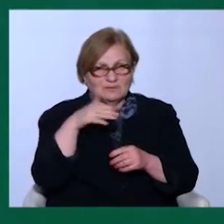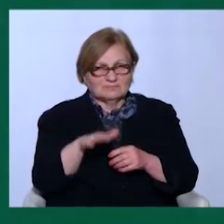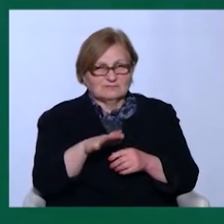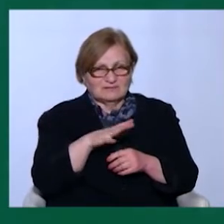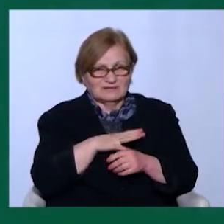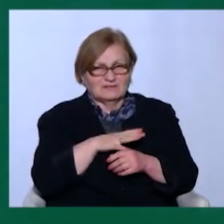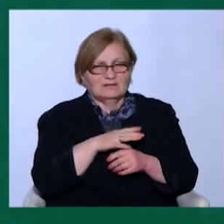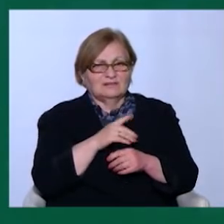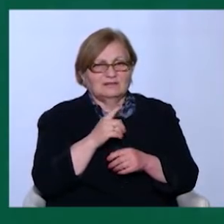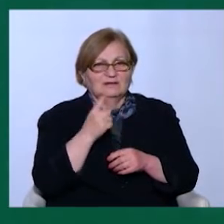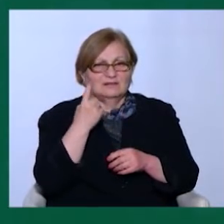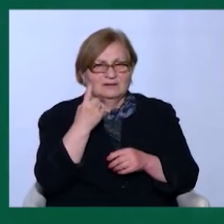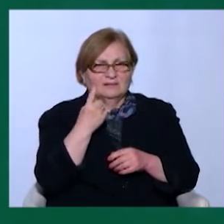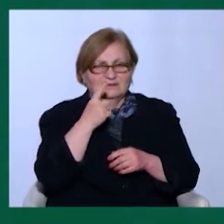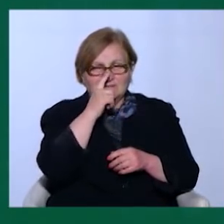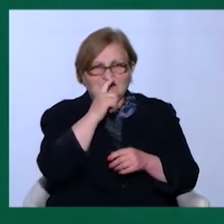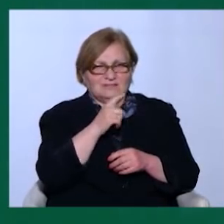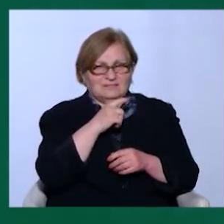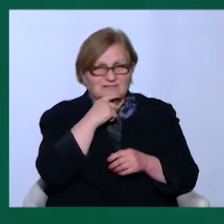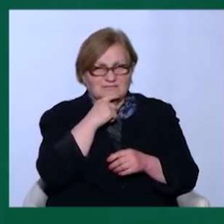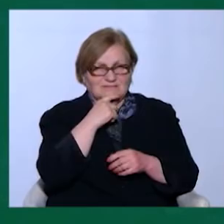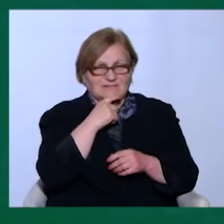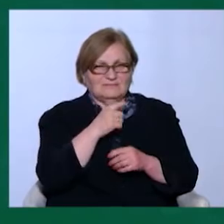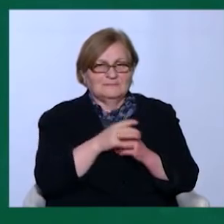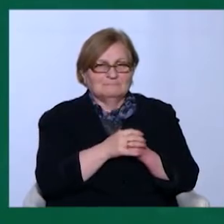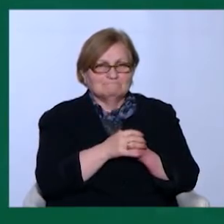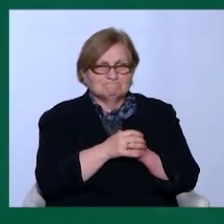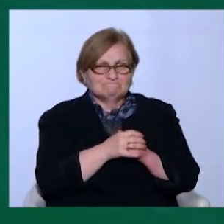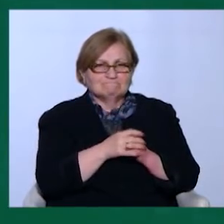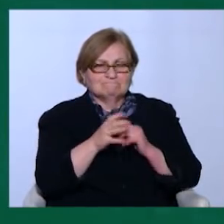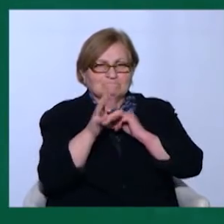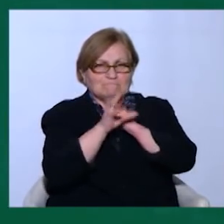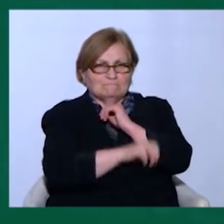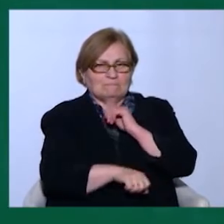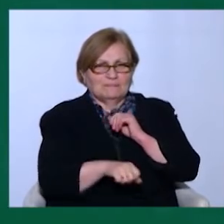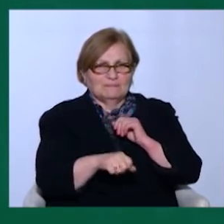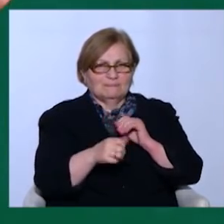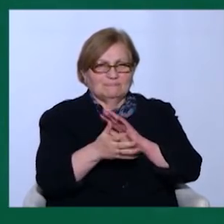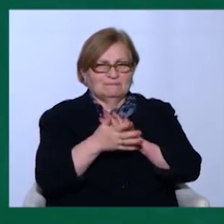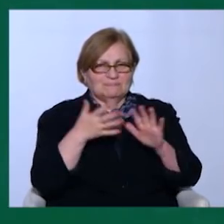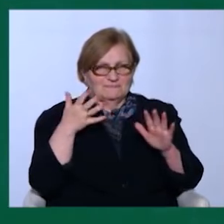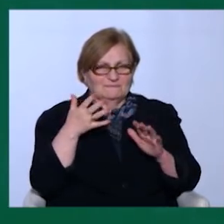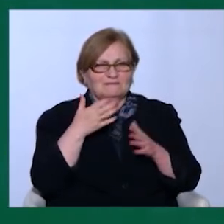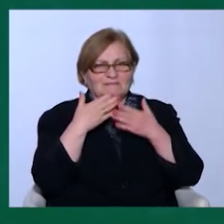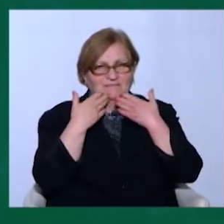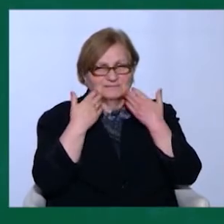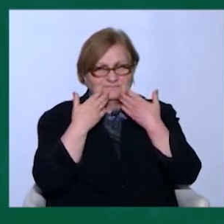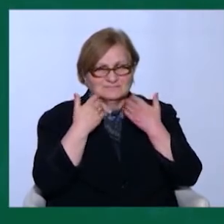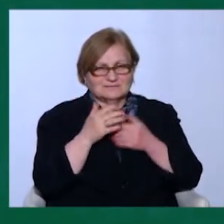ვიჩქარე, ერთი კი ძალიან გაუგებარი იყო თავიდან ჩემთვის და ბოლოს ძალიან გამიხარდა, რომ მივხვდი, რომ ის ძალიან ადვილად